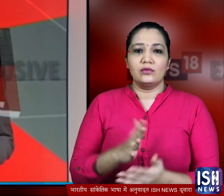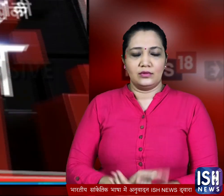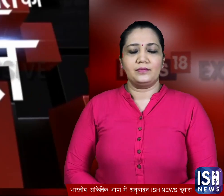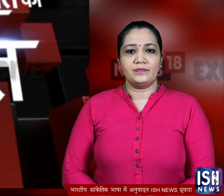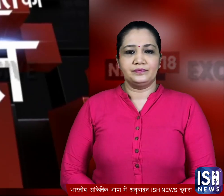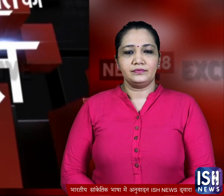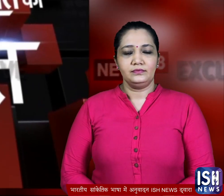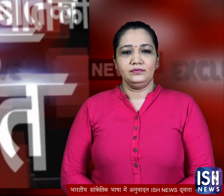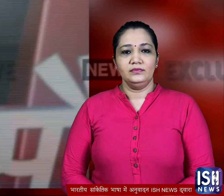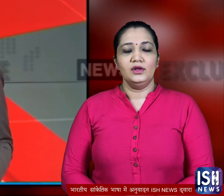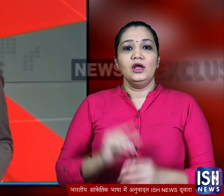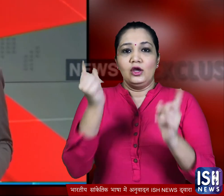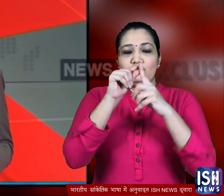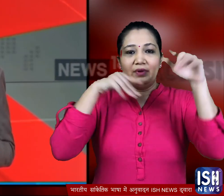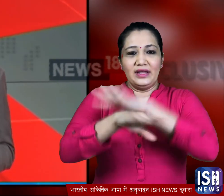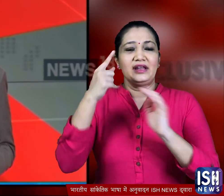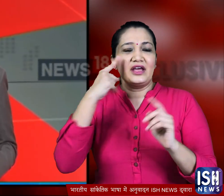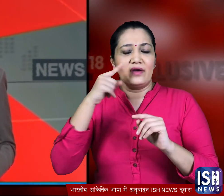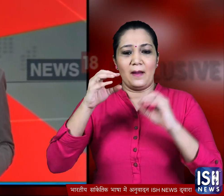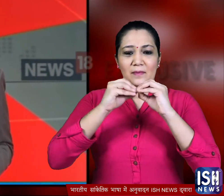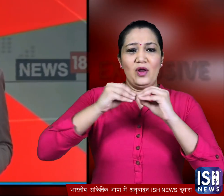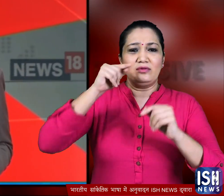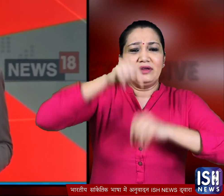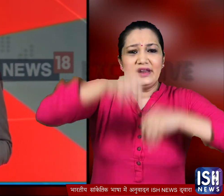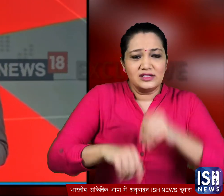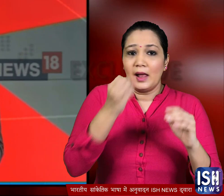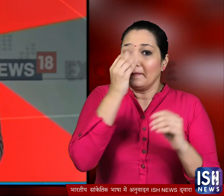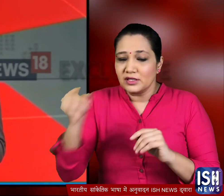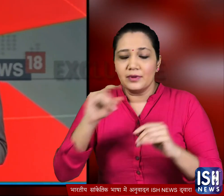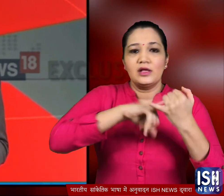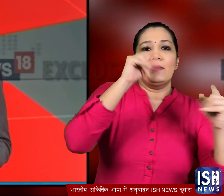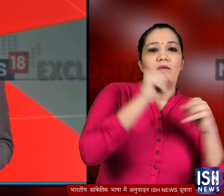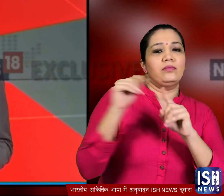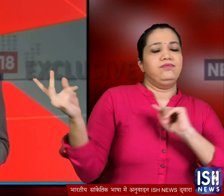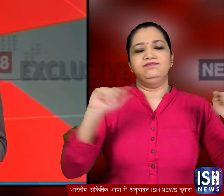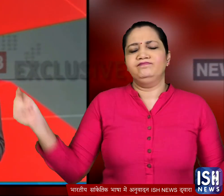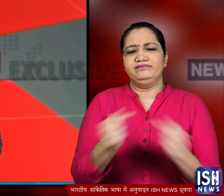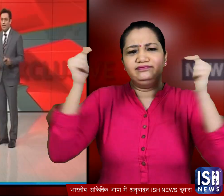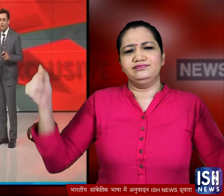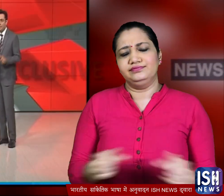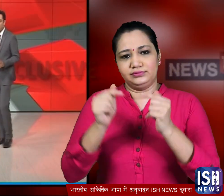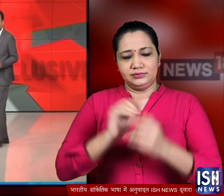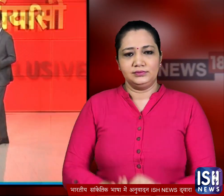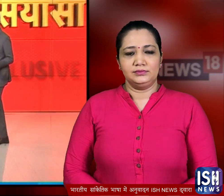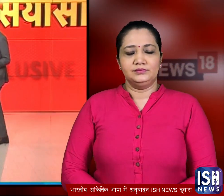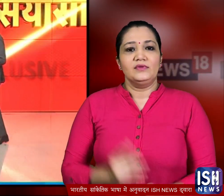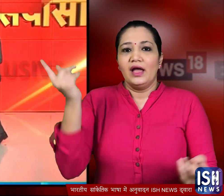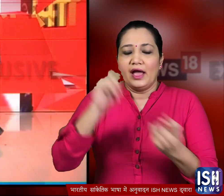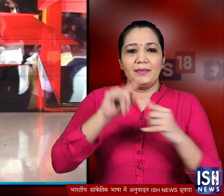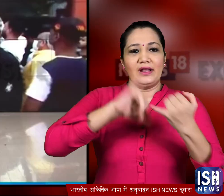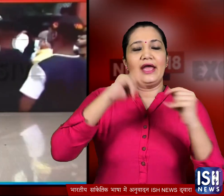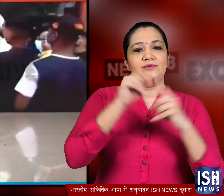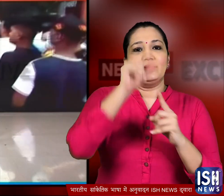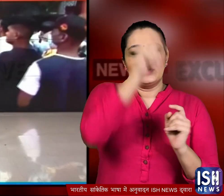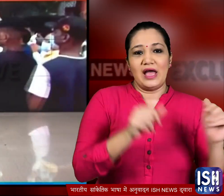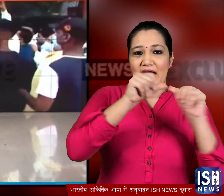परहेज करते हैं। यूपी के इटावा में ब्लॉक प्रमुख चुनाव को लेकर बीजेपी और समाजवादी पार्टी के कार्यकर्ता आमने सामने आ गए। हुआ यूं